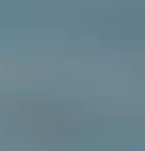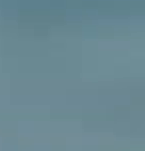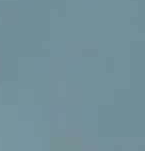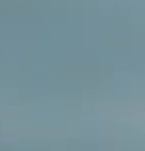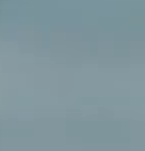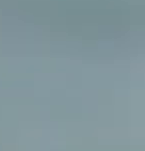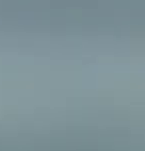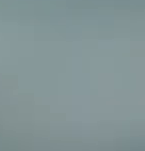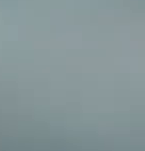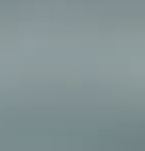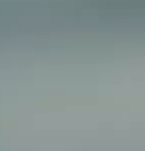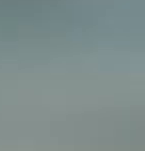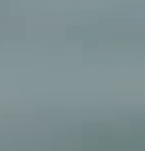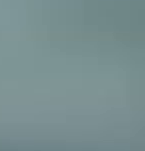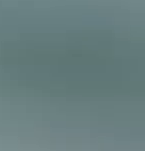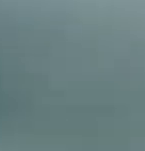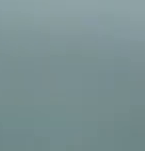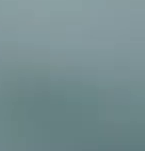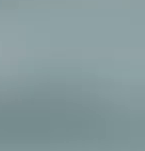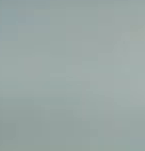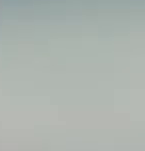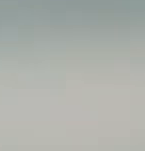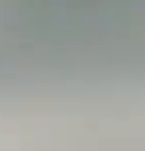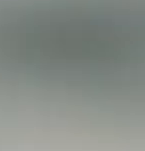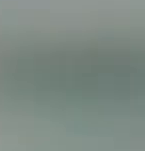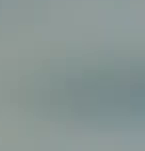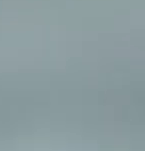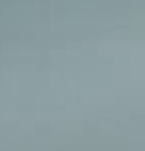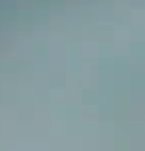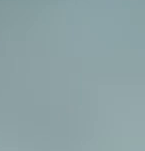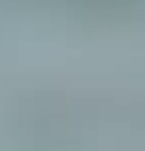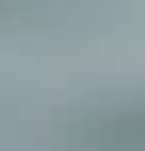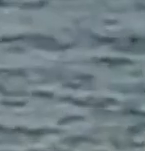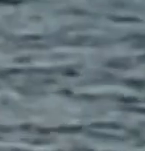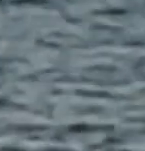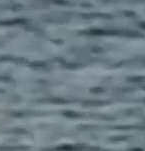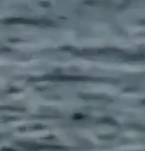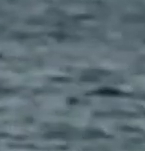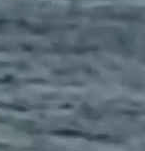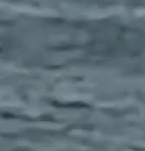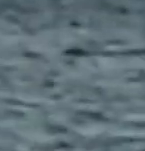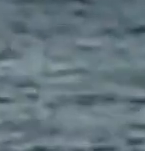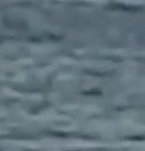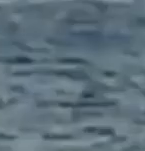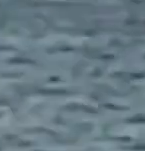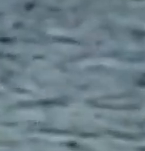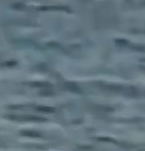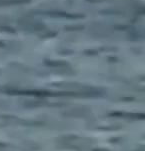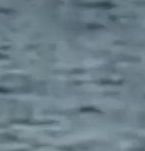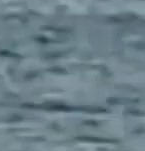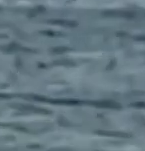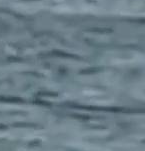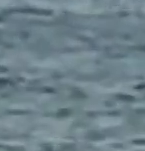dari kerusakan pada bagian mesin kapal. Sempat terjadi ledakan dari ruang mesin yang kemudian membuat percikan api dan langsung